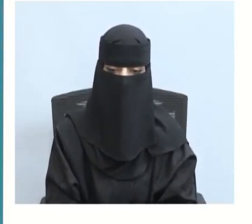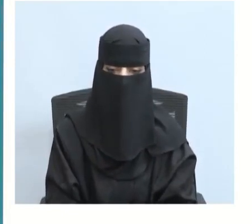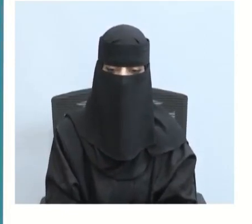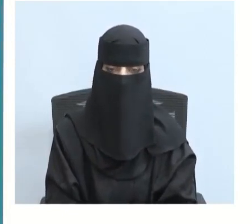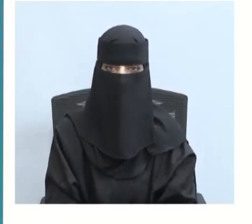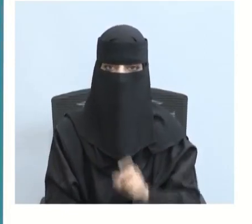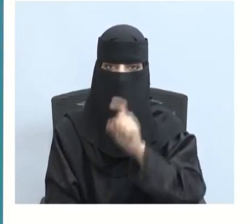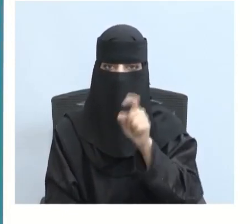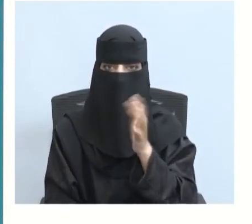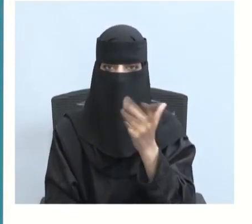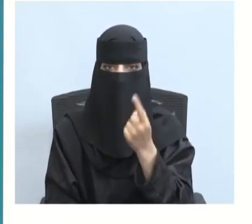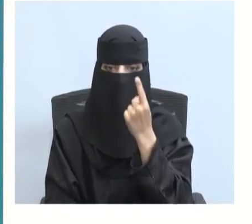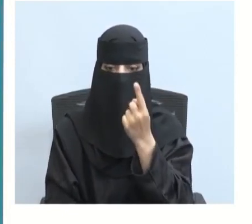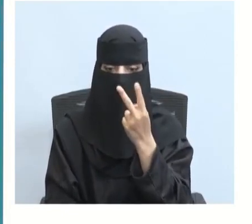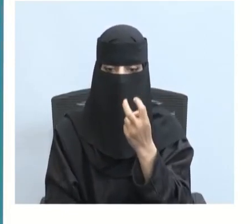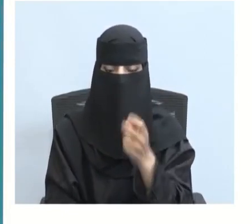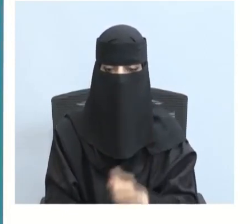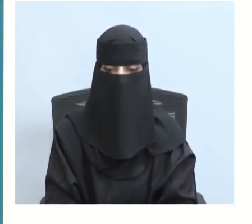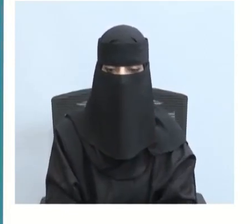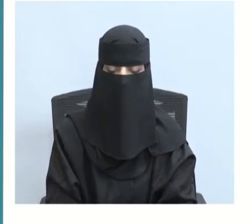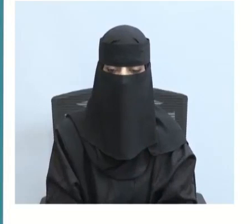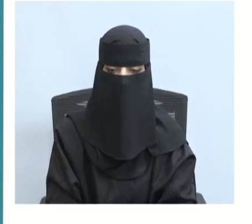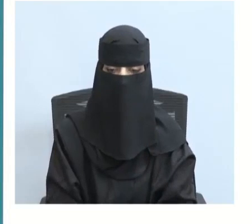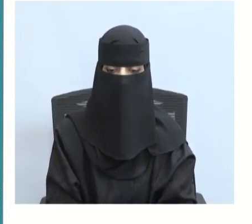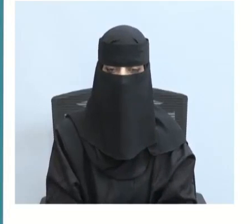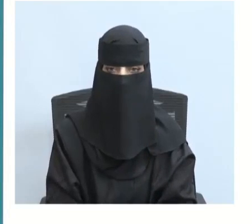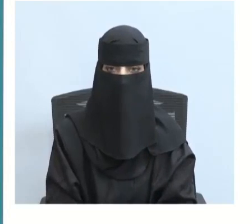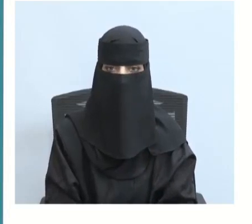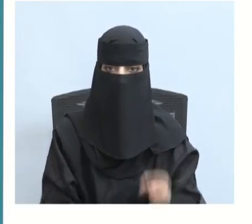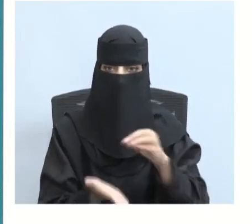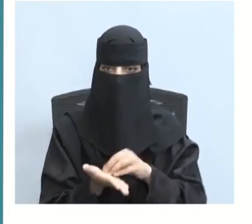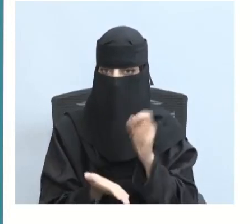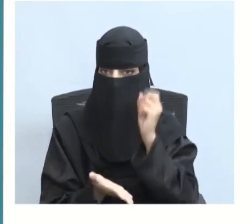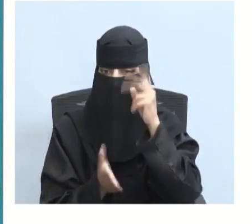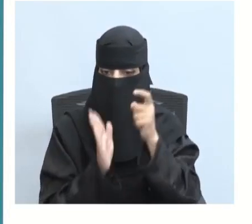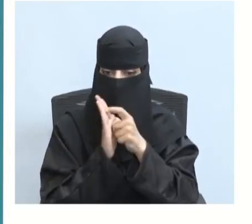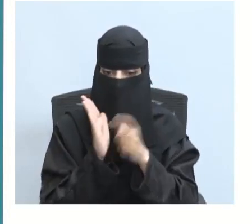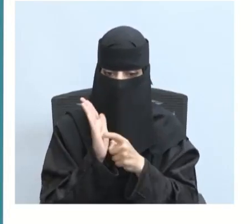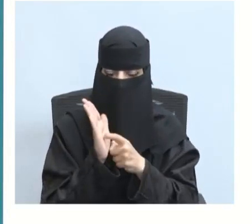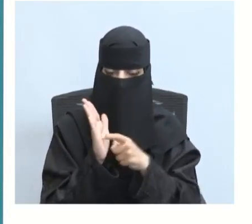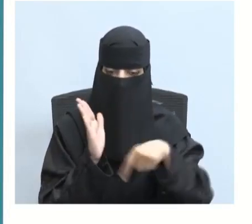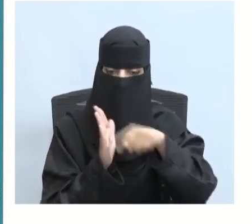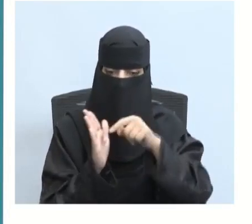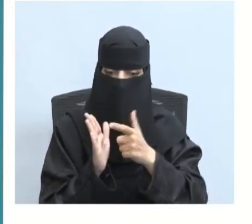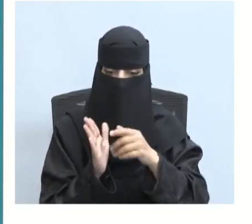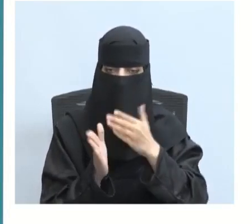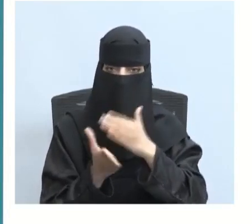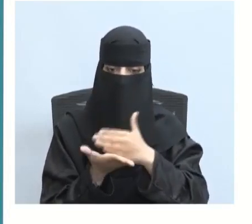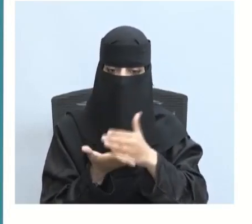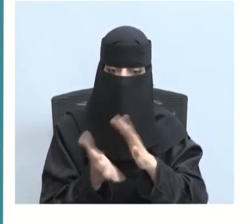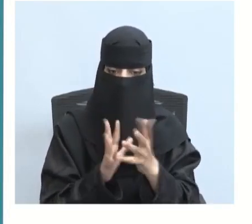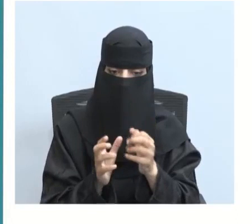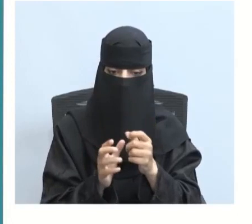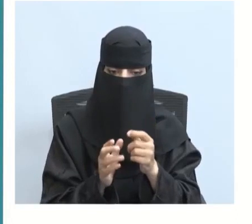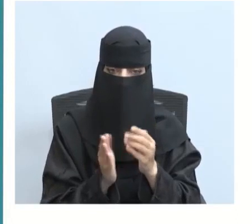الاعلى سؤال 21 ضع او ضعي فرضيه حول كيفيه حصول